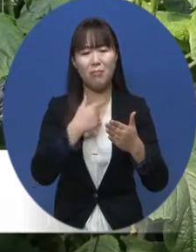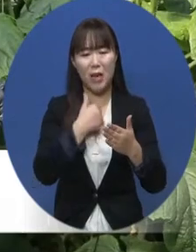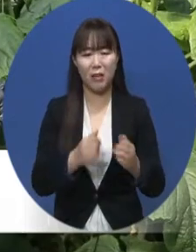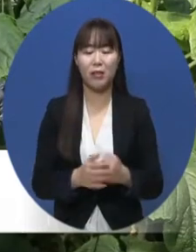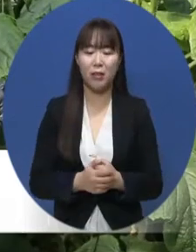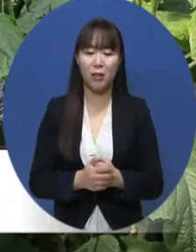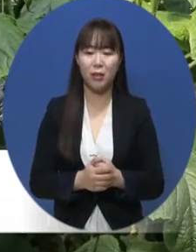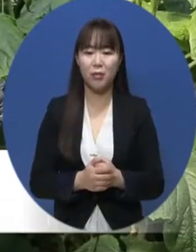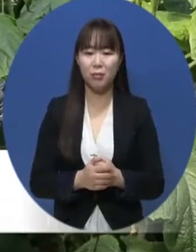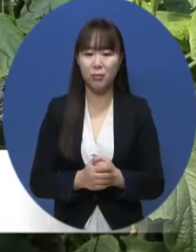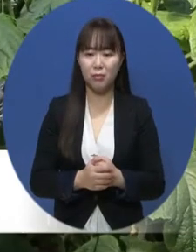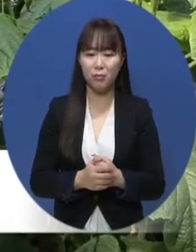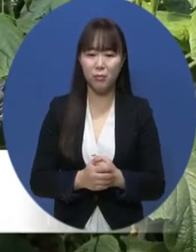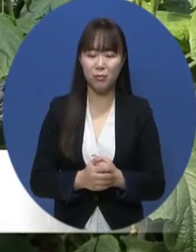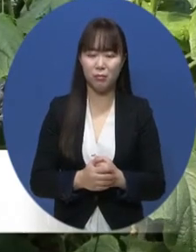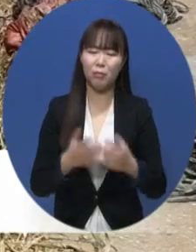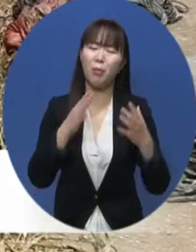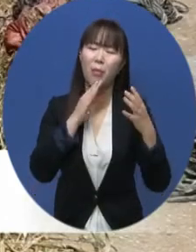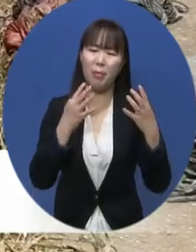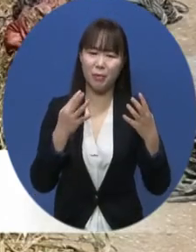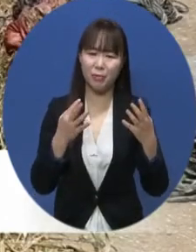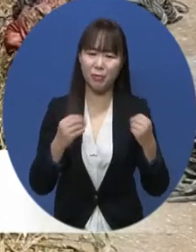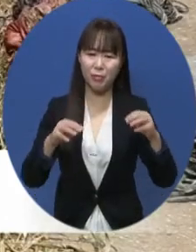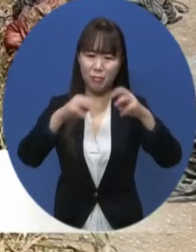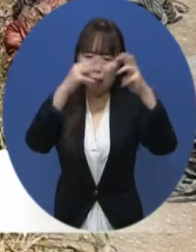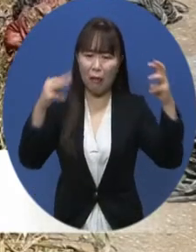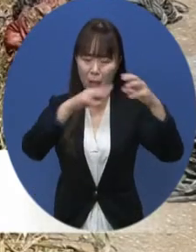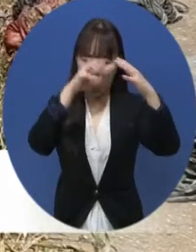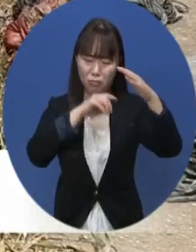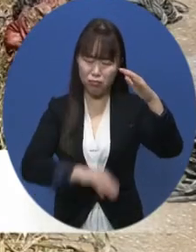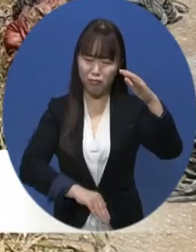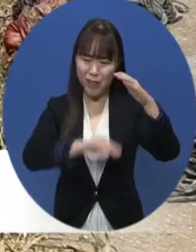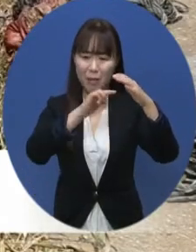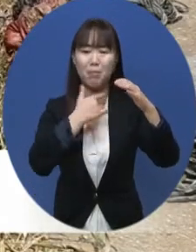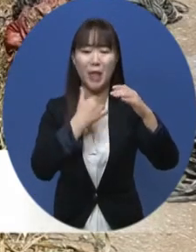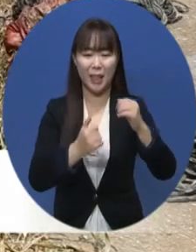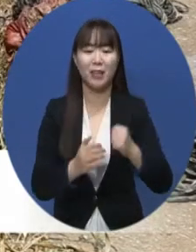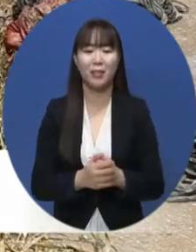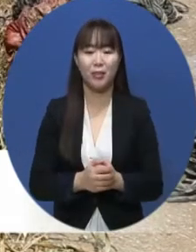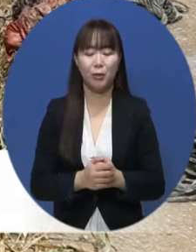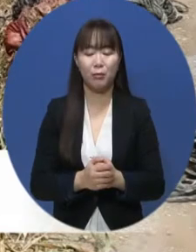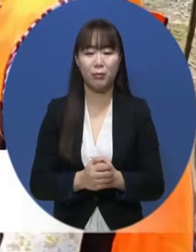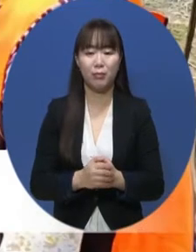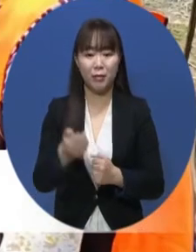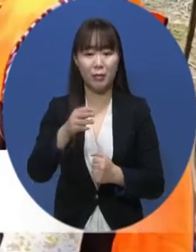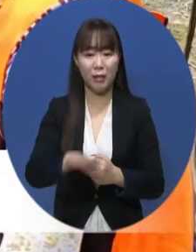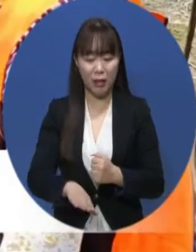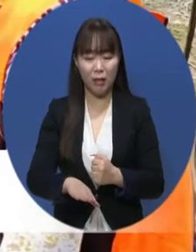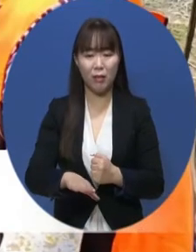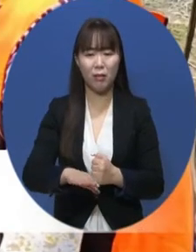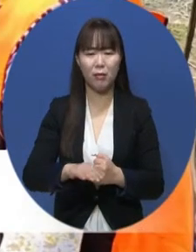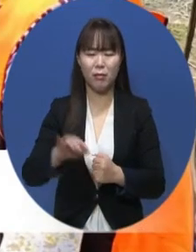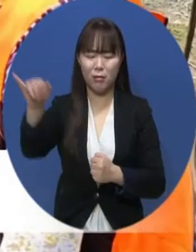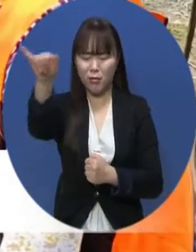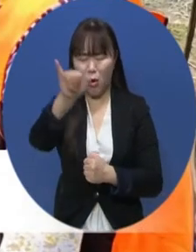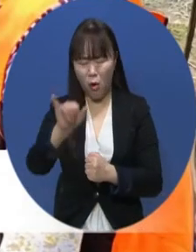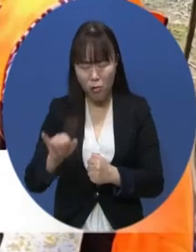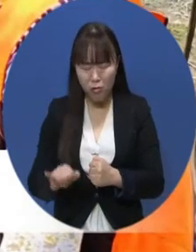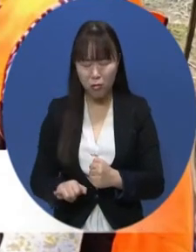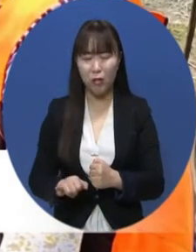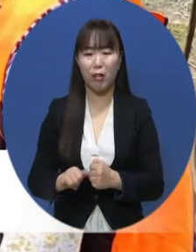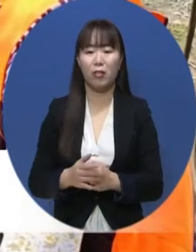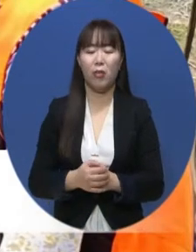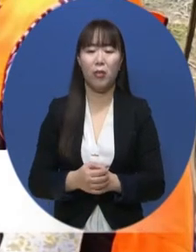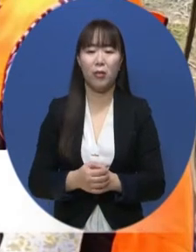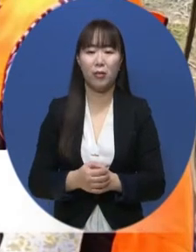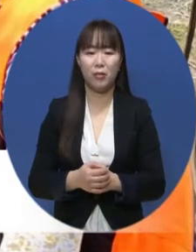소리를 많이 봤죠 이거 전체적으로 딱 물에 닿자 버렸죠 근데 인자 여러 전국에서 그냥